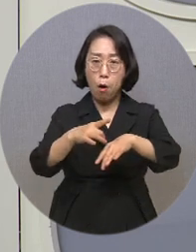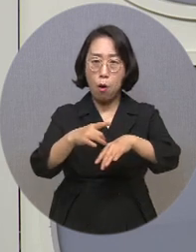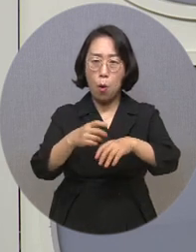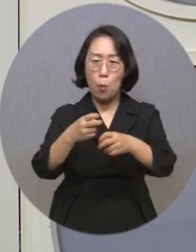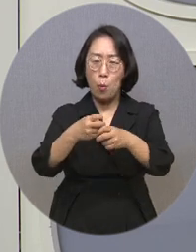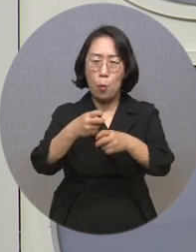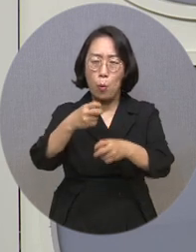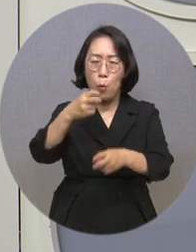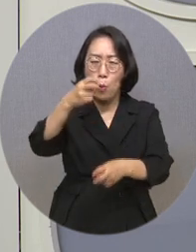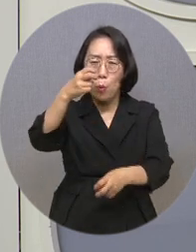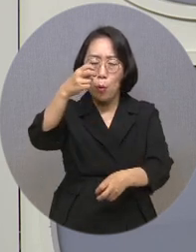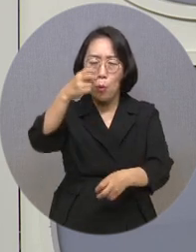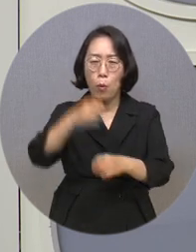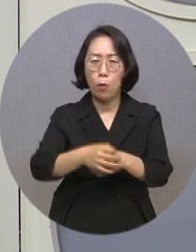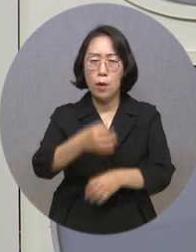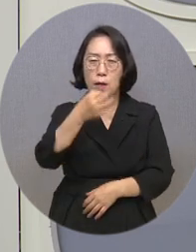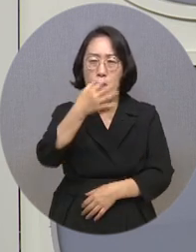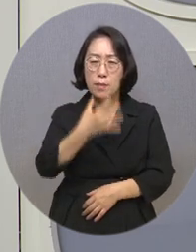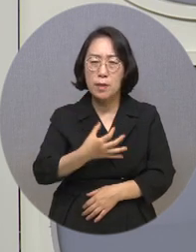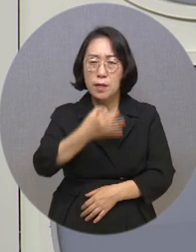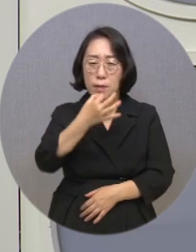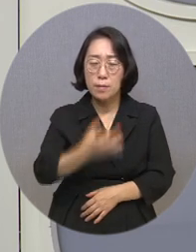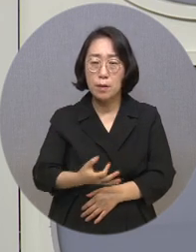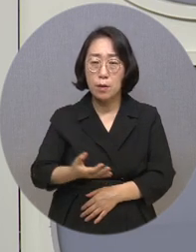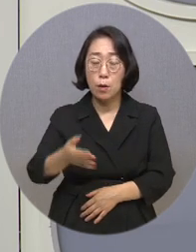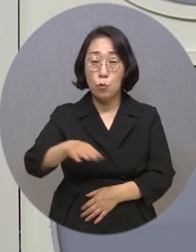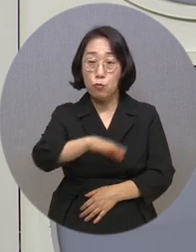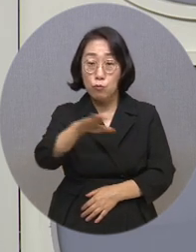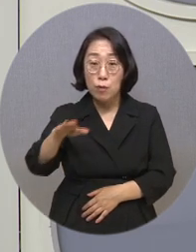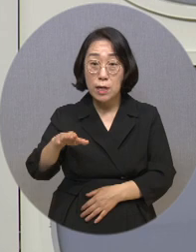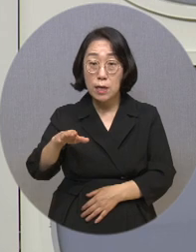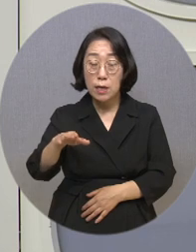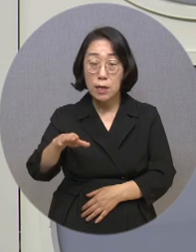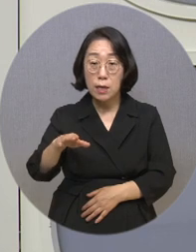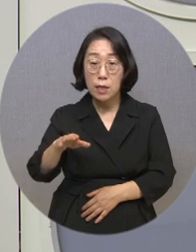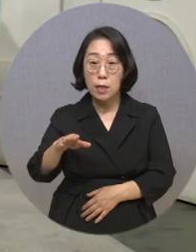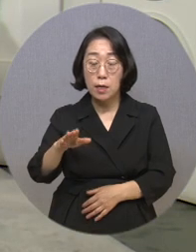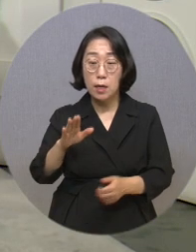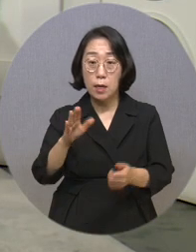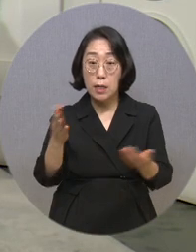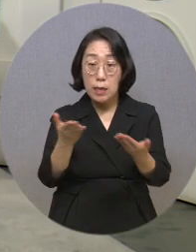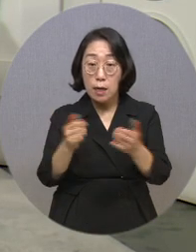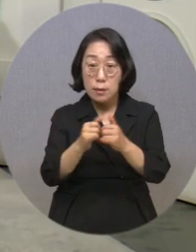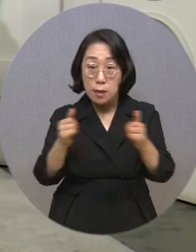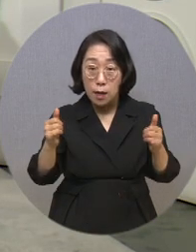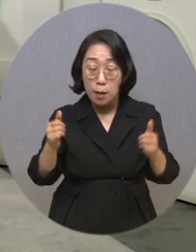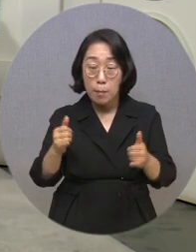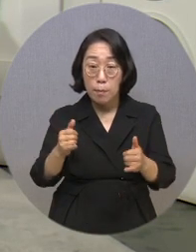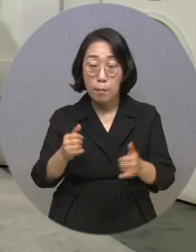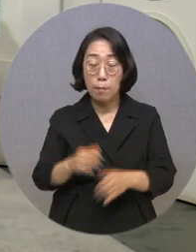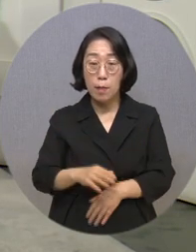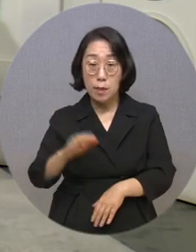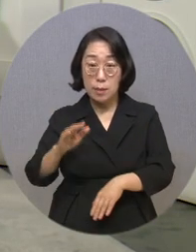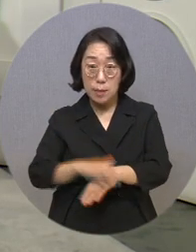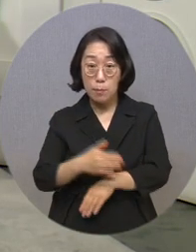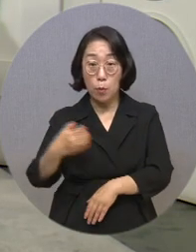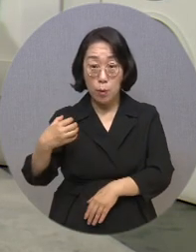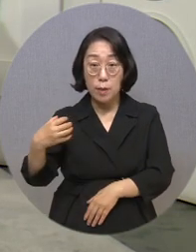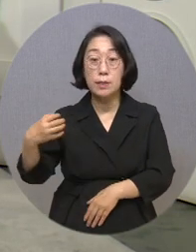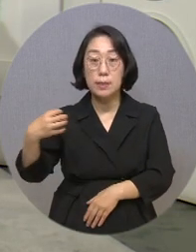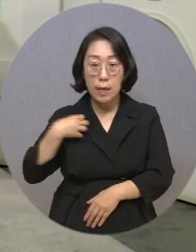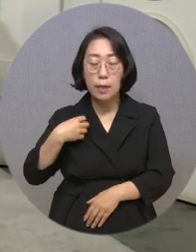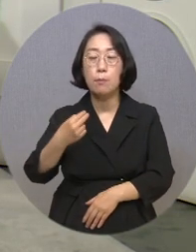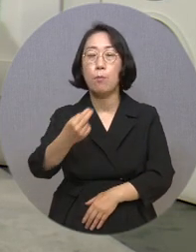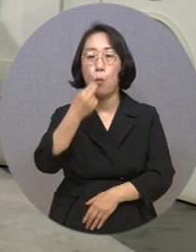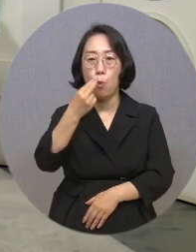남으셔가지고 굉장히 어려운데 만약에 우리가 잘못해서 어르신 넘어졌을 때는 우리가 책임보상보험을 들어가지고 다 해결을